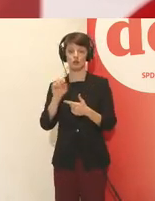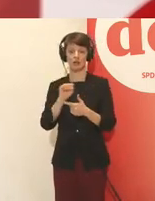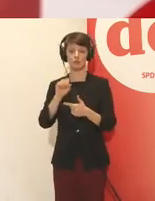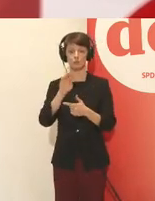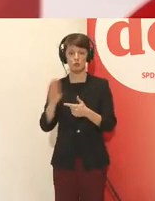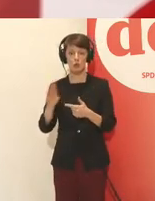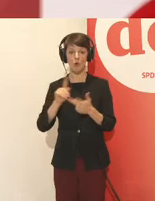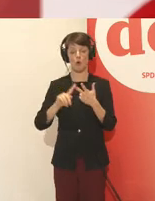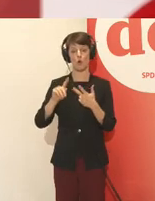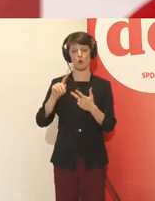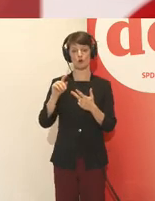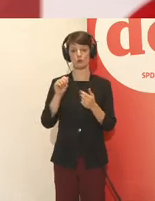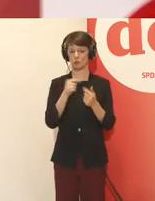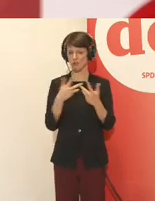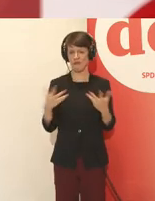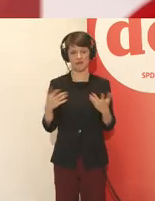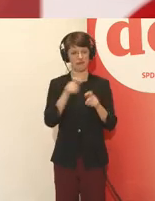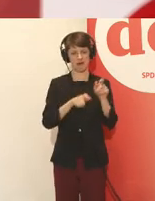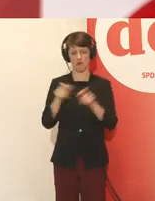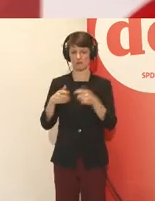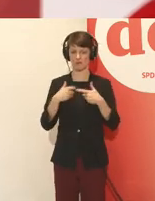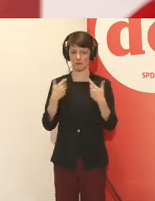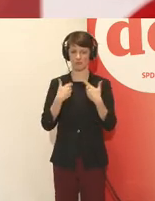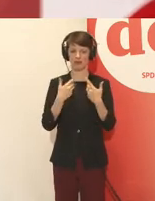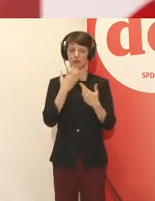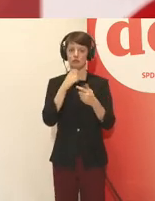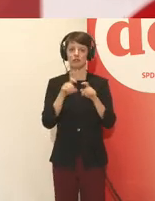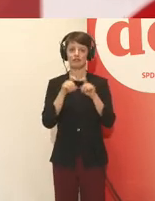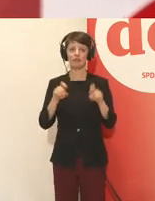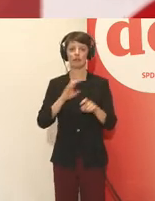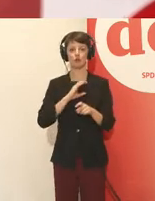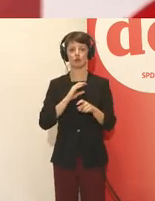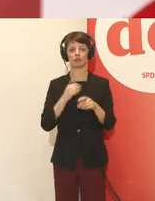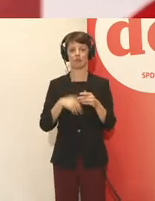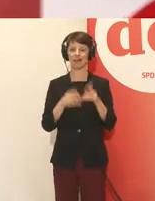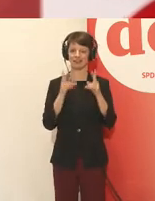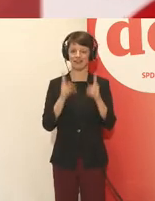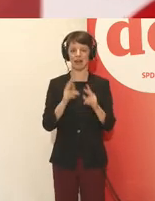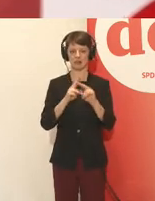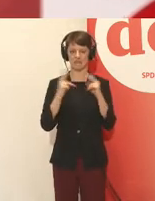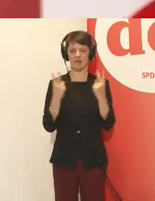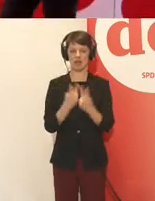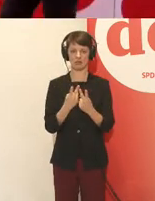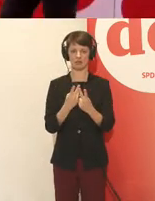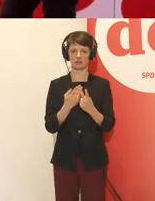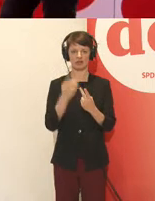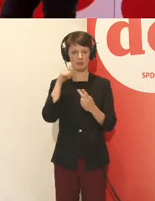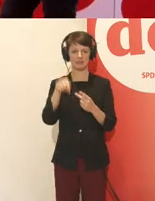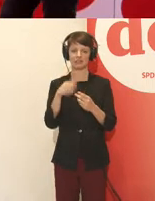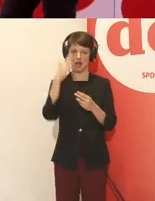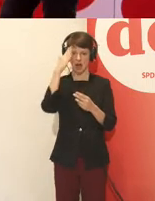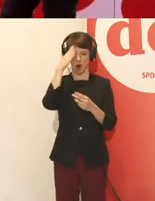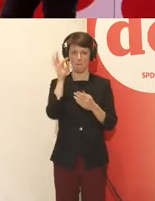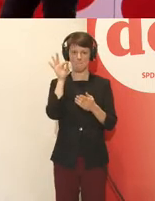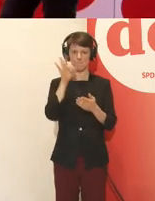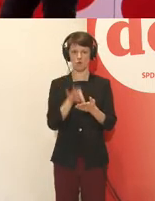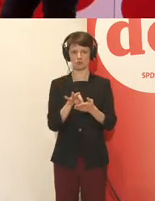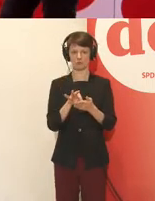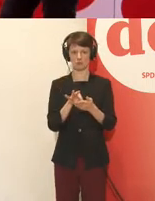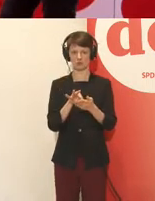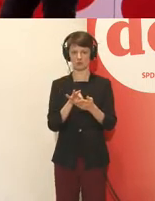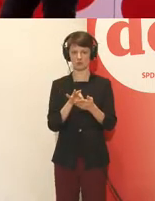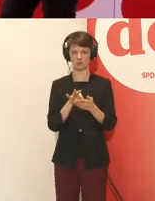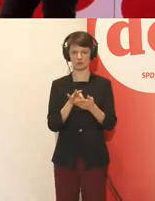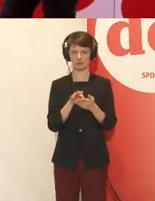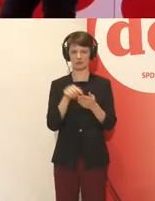wir wollen über chancen für eine gerechtere welt sprechen und ich glaube das ist eigentlich der dreh und angelpunkt und wenn ich danach etwas